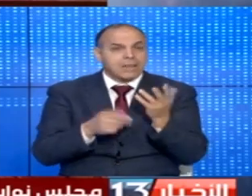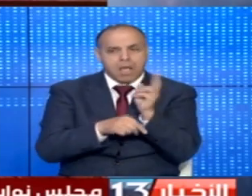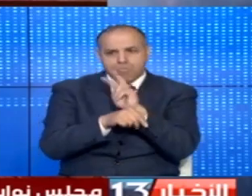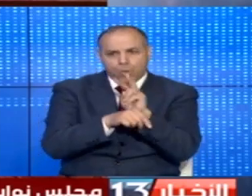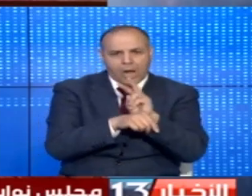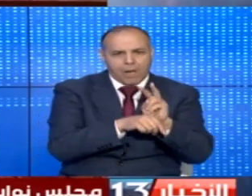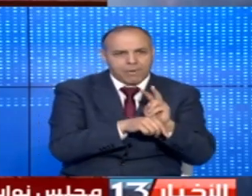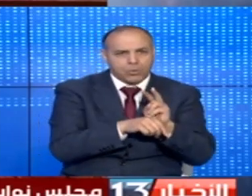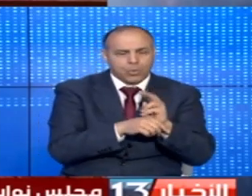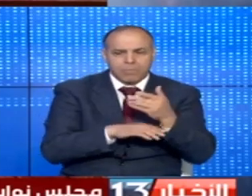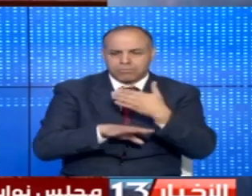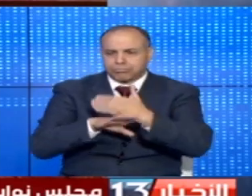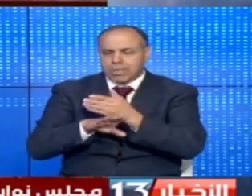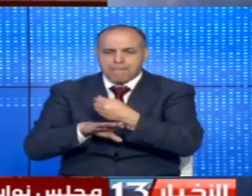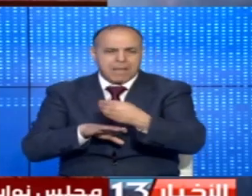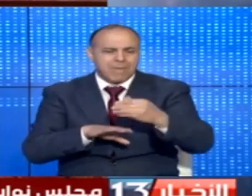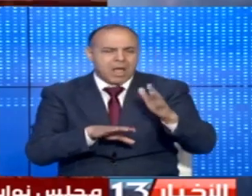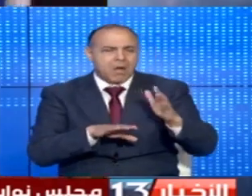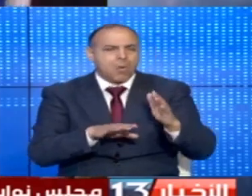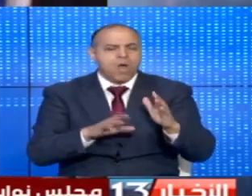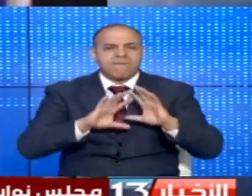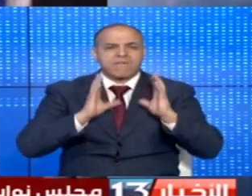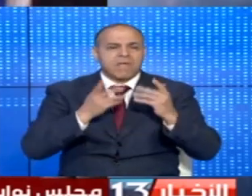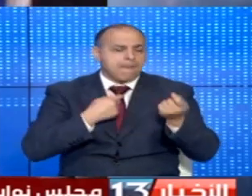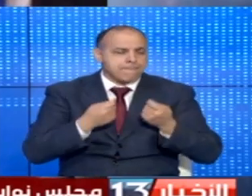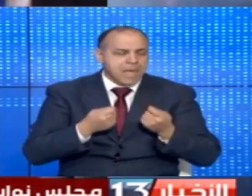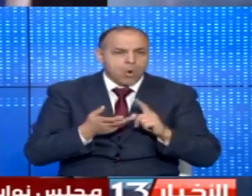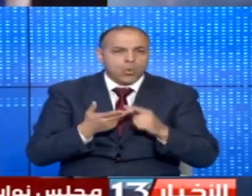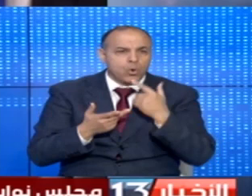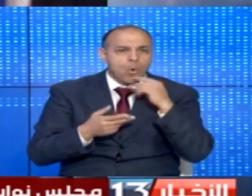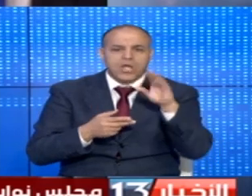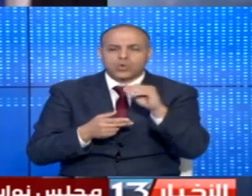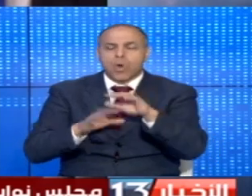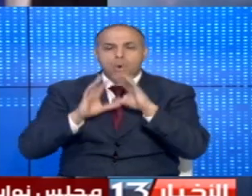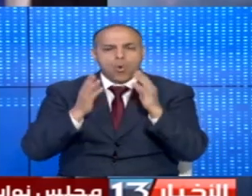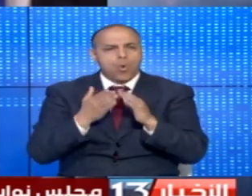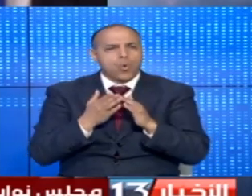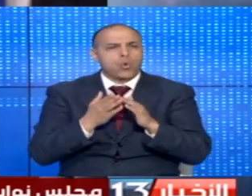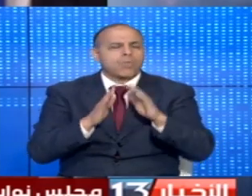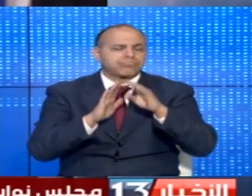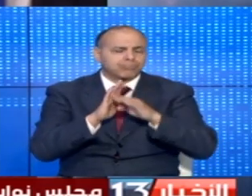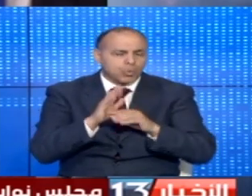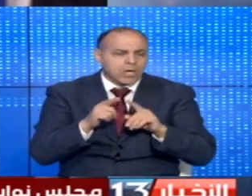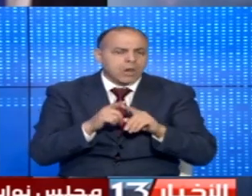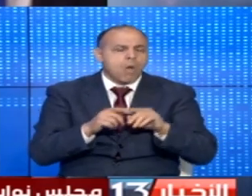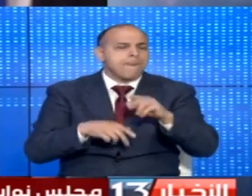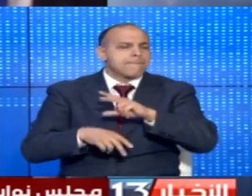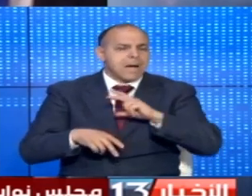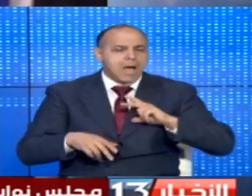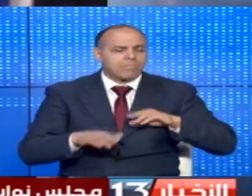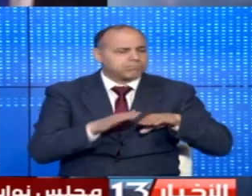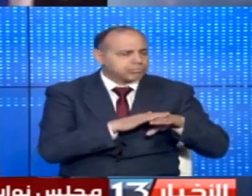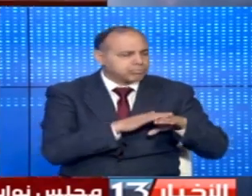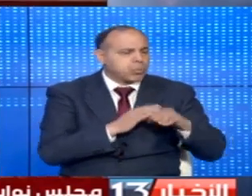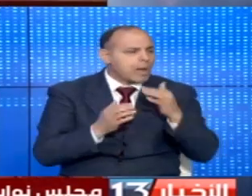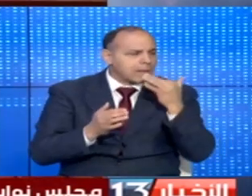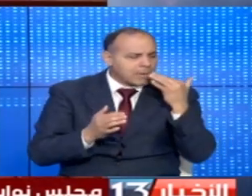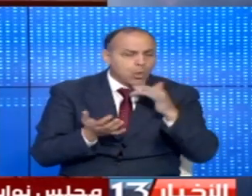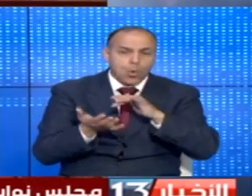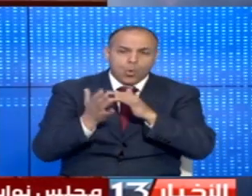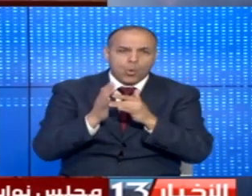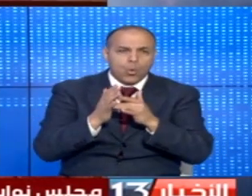مسالك التوزيع والفضاءات التجاريه باسواق الجمله والتفصيل ومحلات الخزن والتبريد والخضار